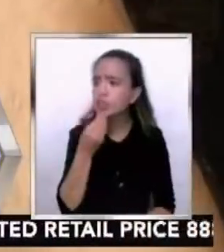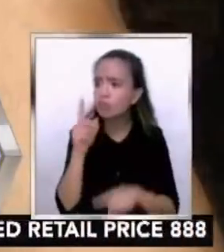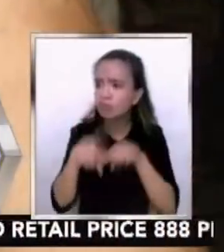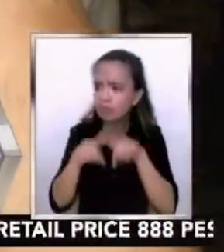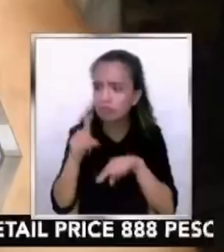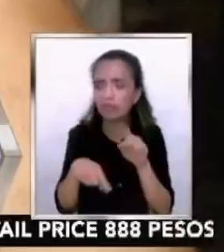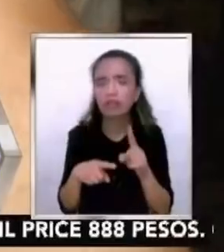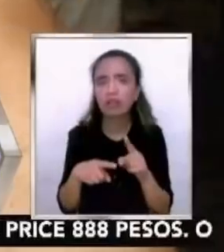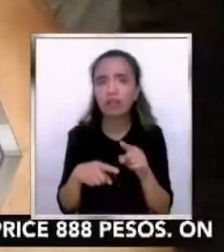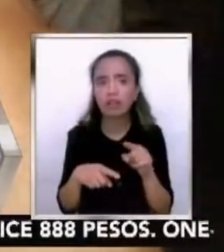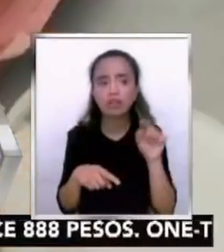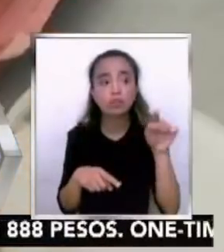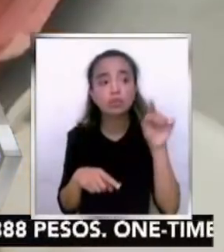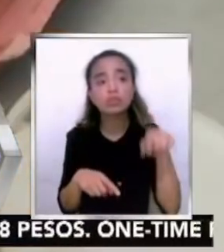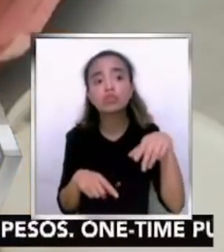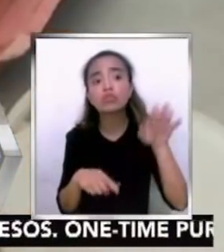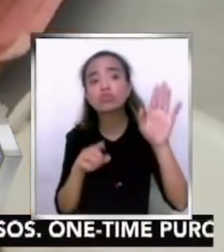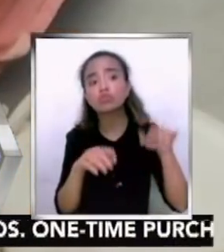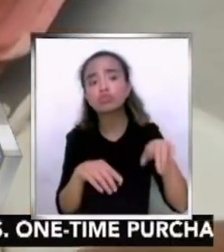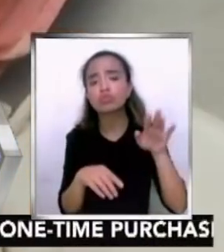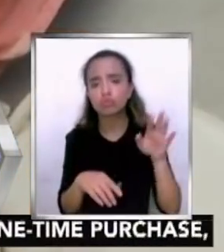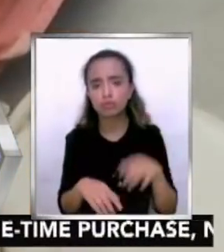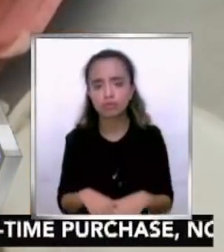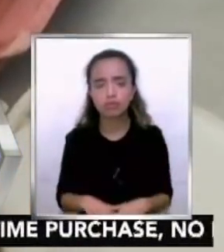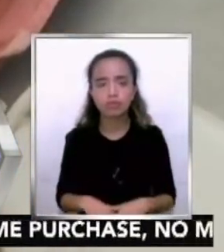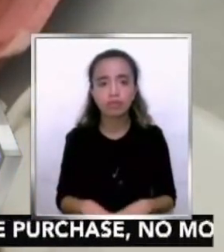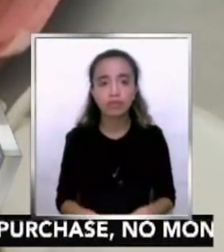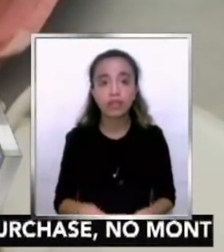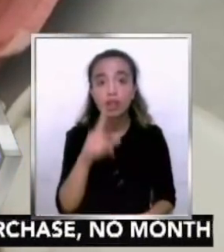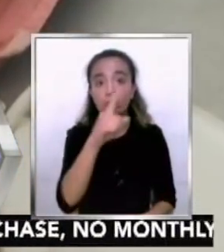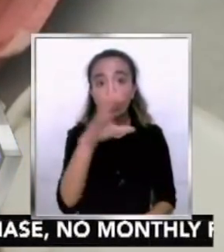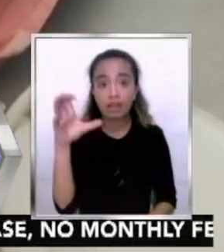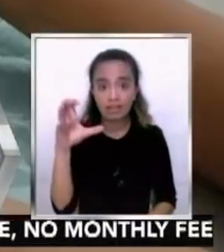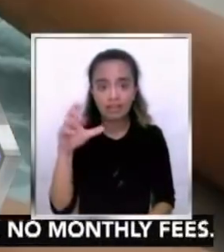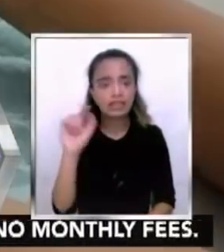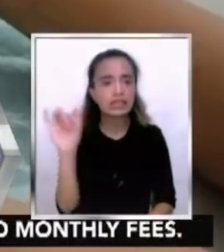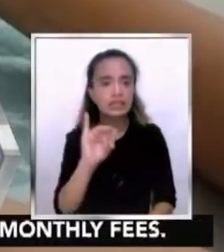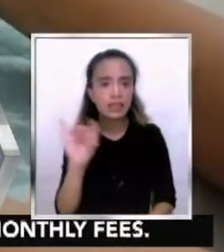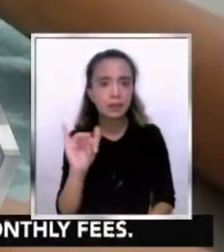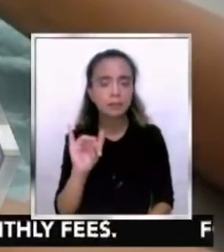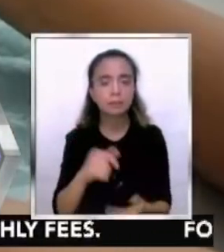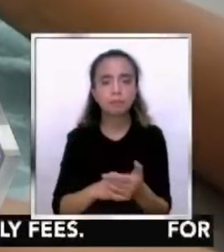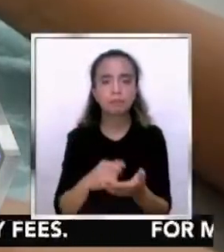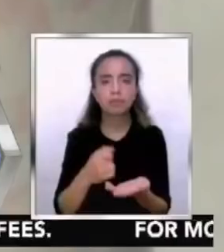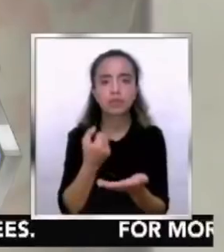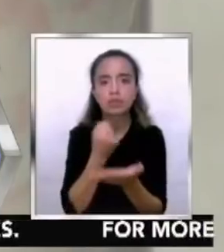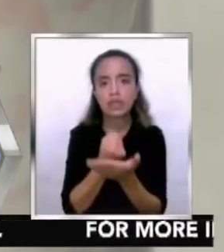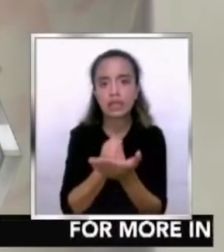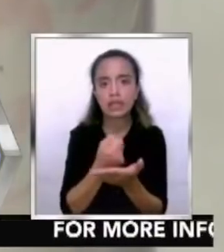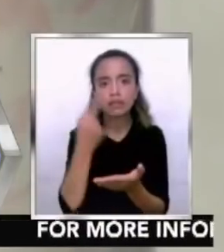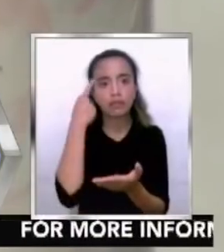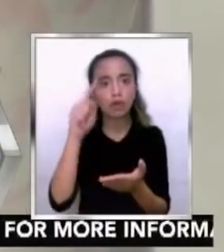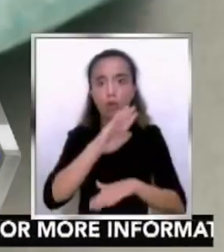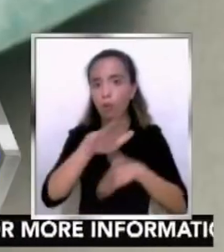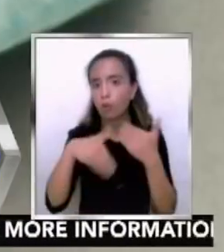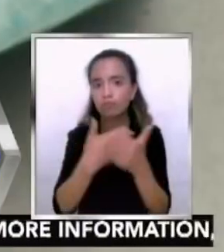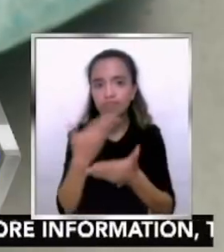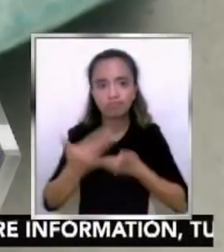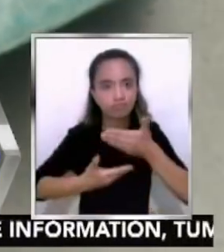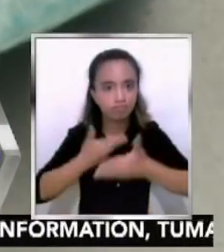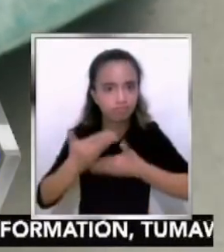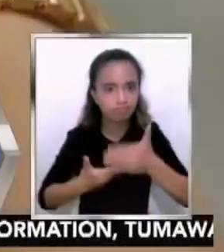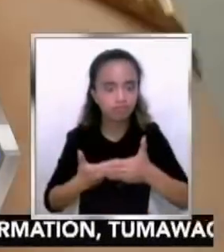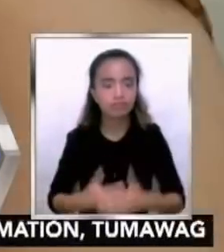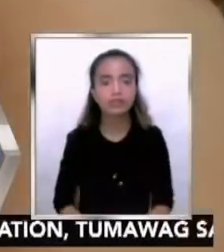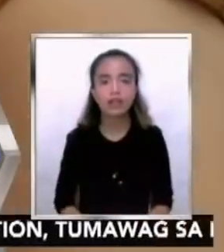Diyan po sa club. 100 piso lang din umano ang kanyang kinikita sa bawat transaksyon. Tinatayang